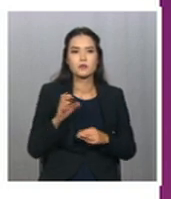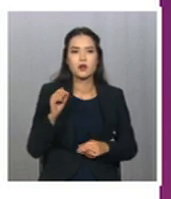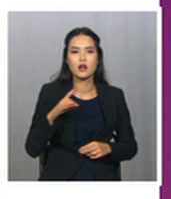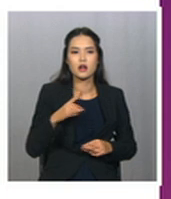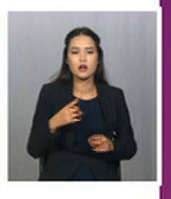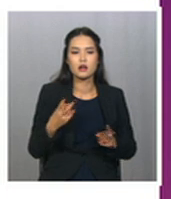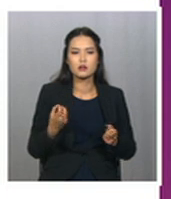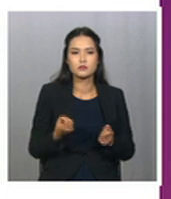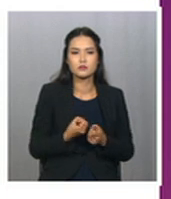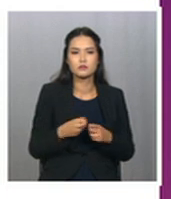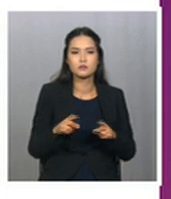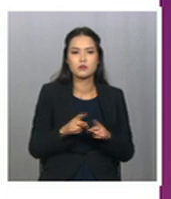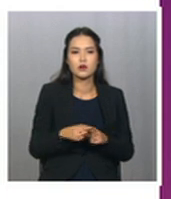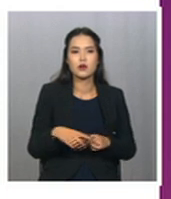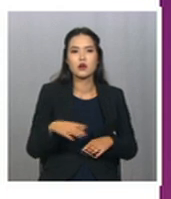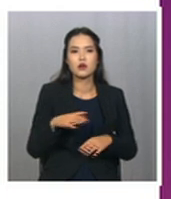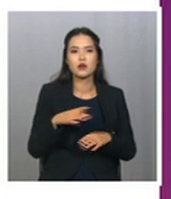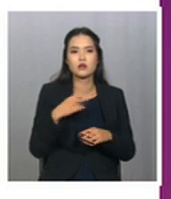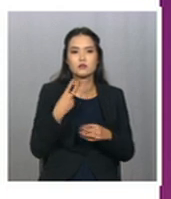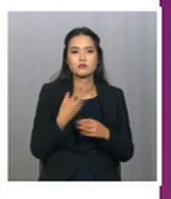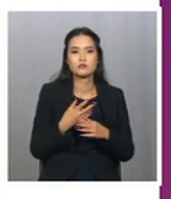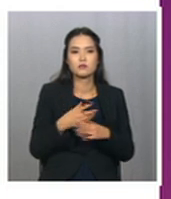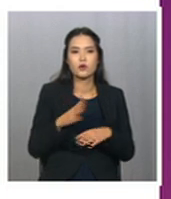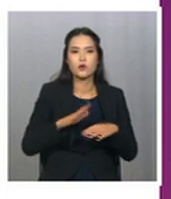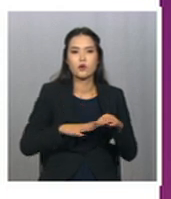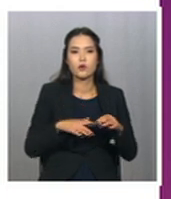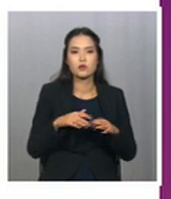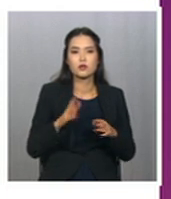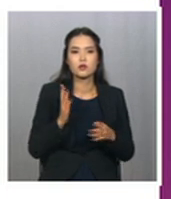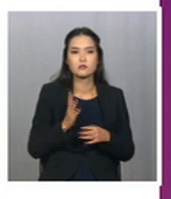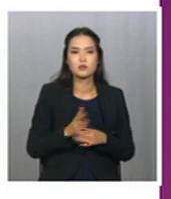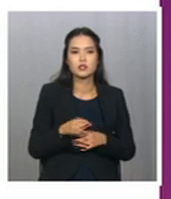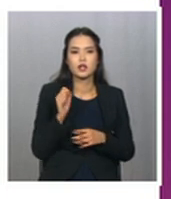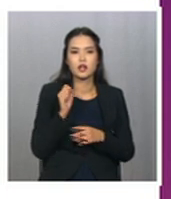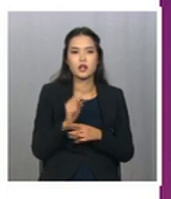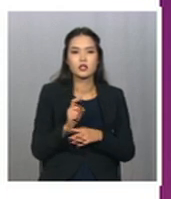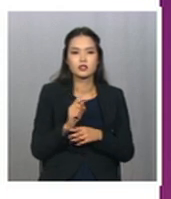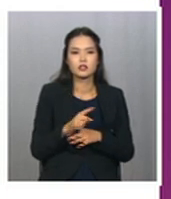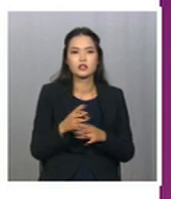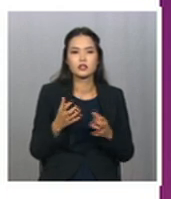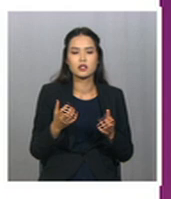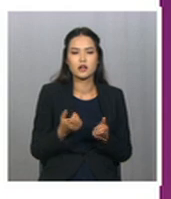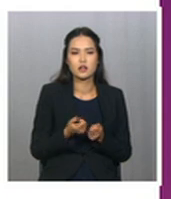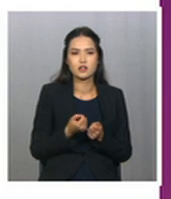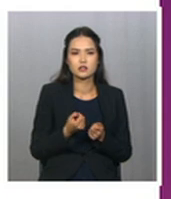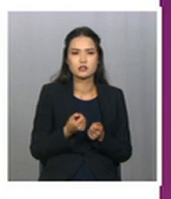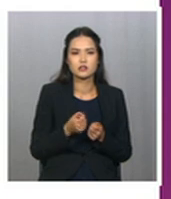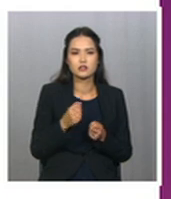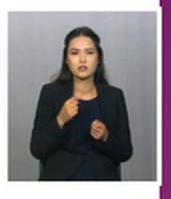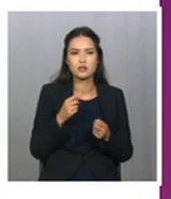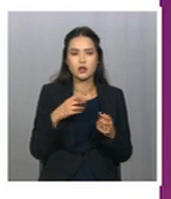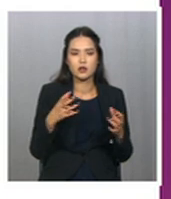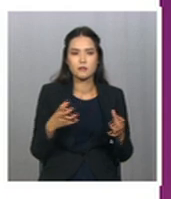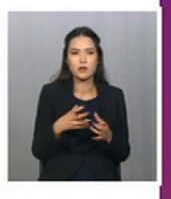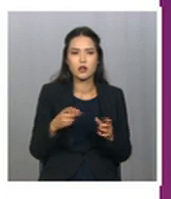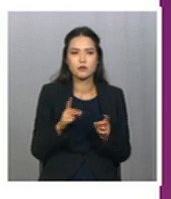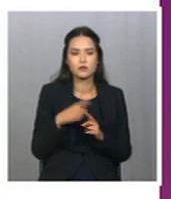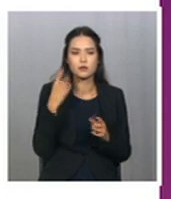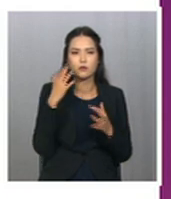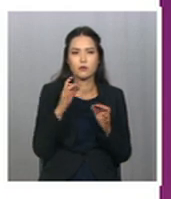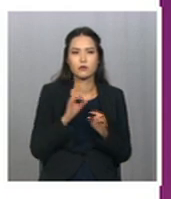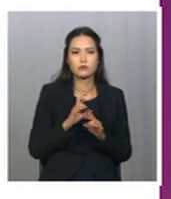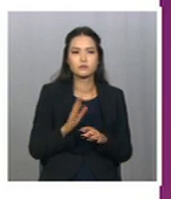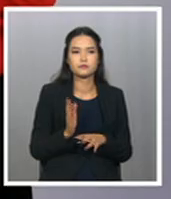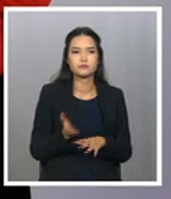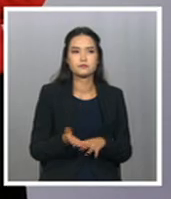екендігі туралы мәселе көтеріледі. Қолда барда алтынның қадірін бағалайық деген ой айтқымыз